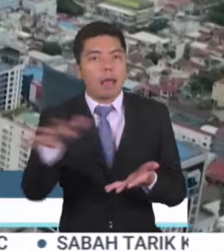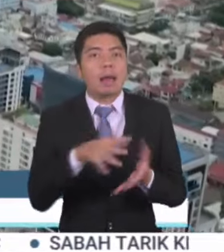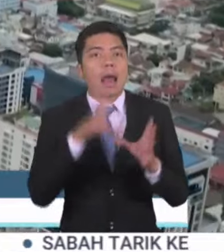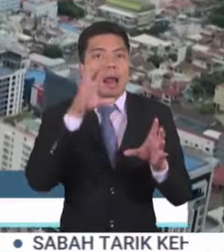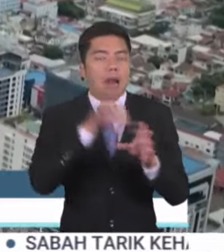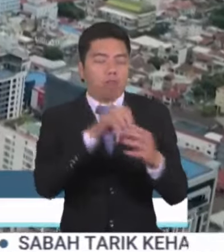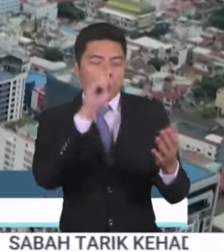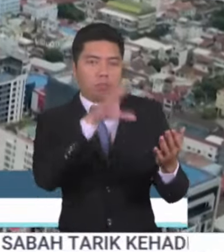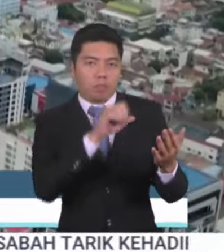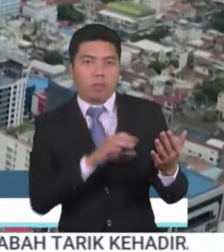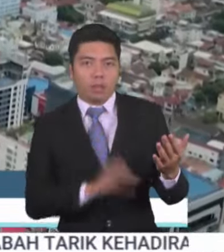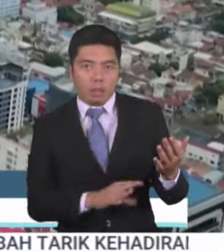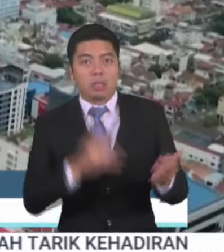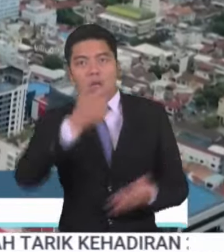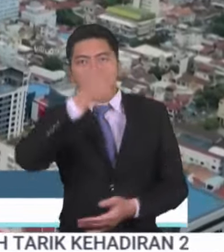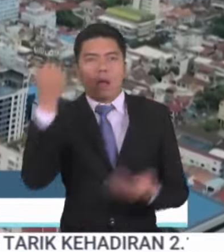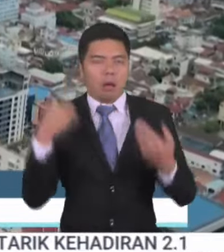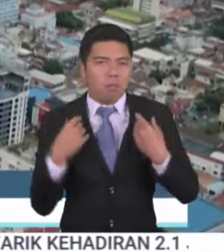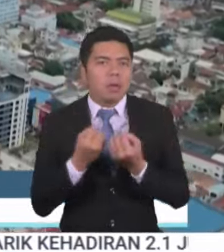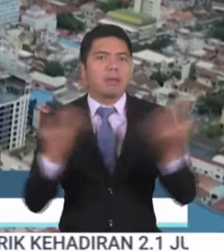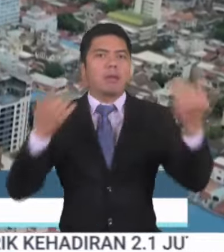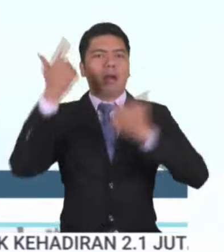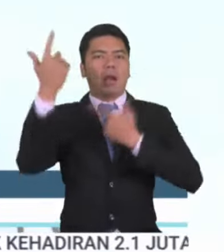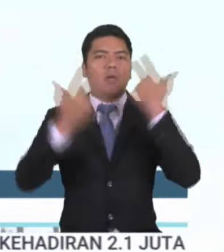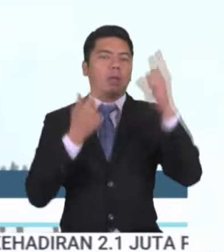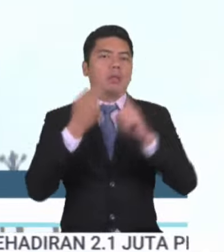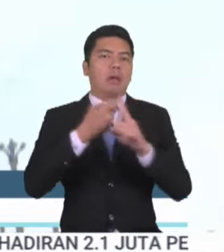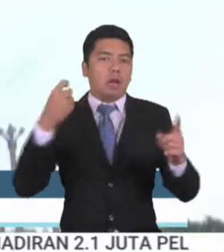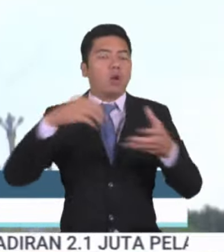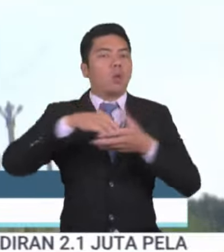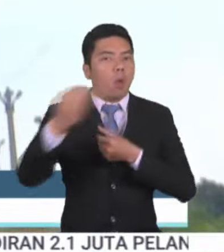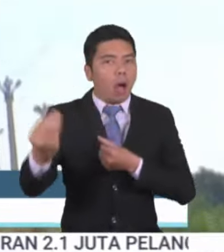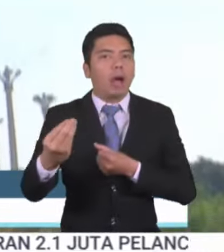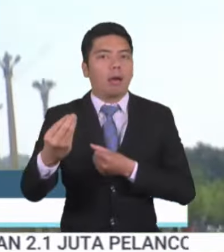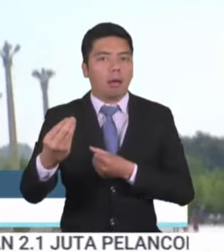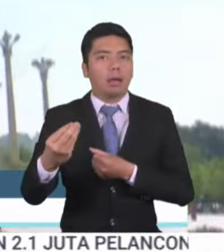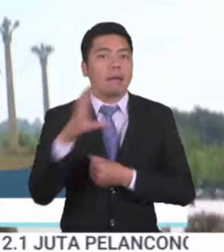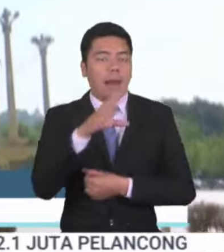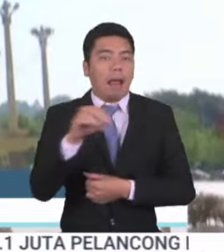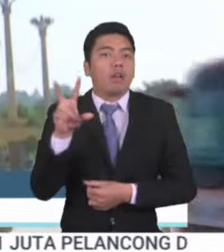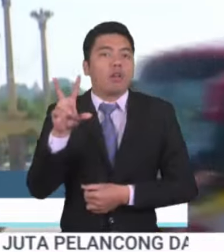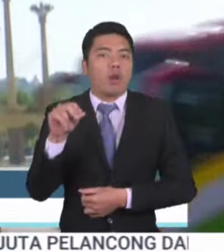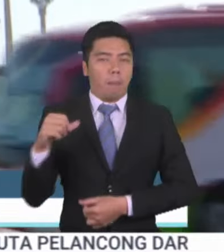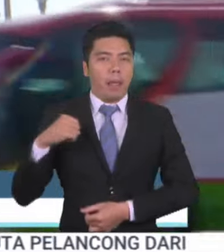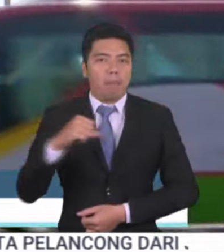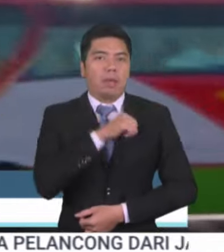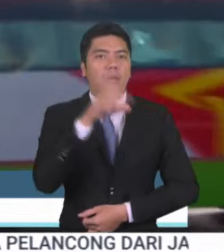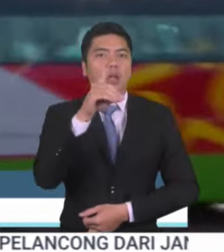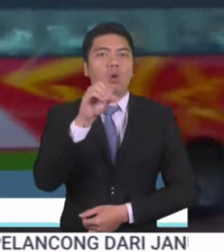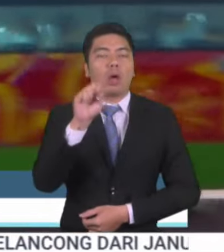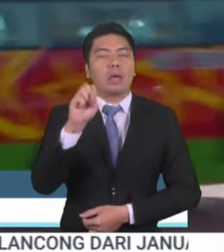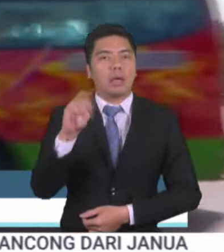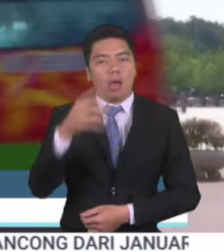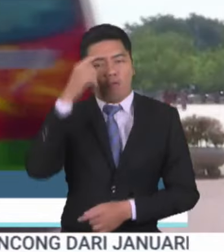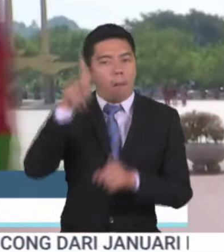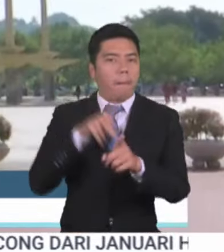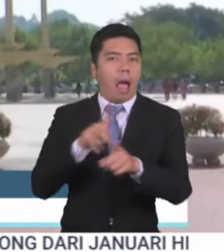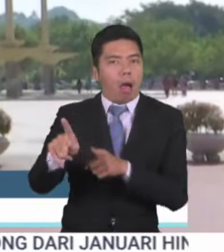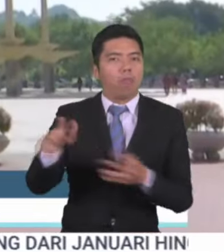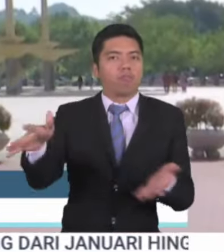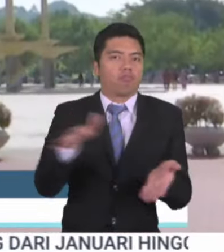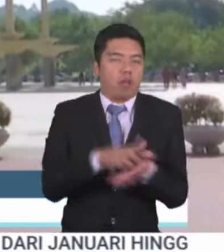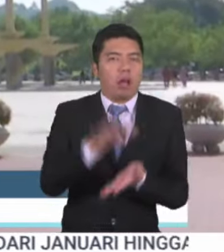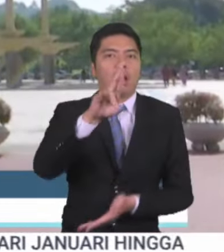bidang data. Ini kerana terdapat banyak lawatan dari negara luar selain warga DOSM dijadikan pakar rujuk.